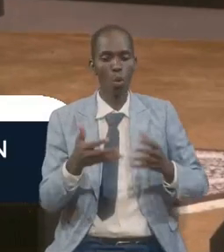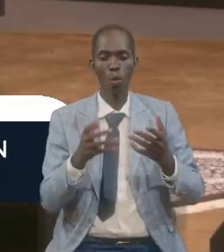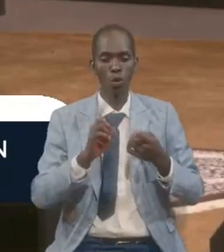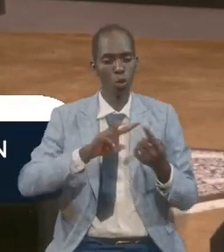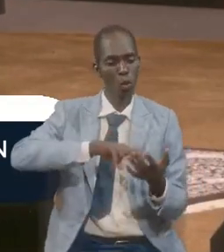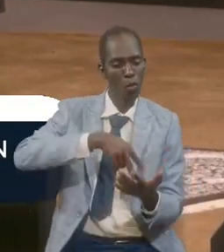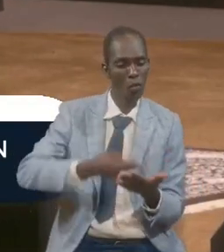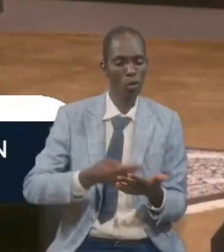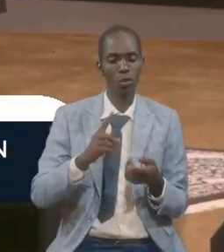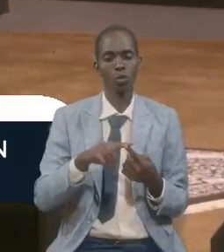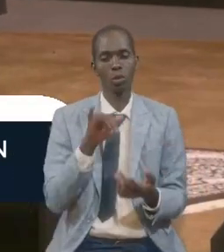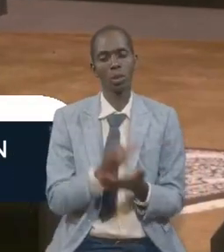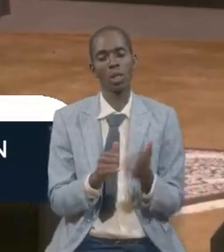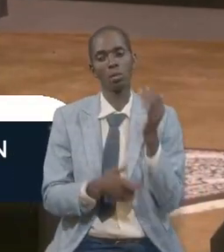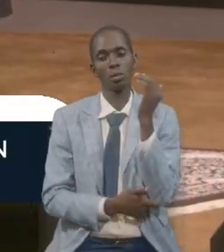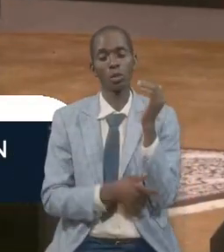tu ne veux pas tomber